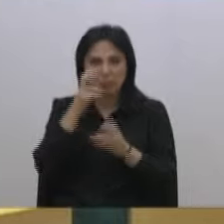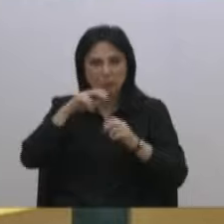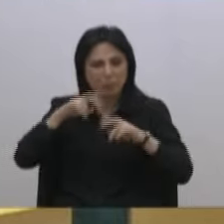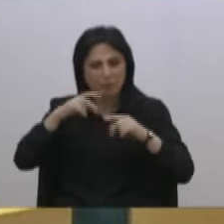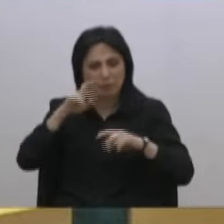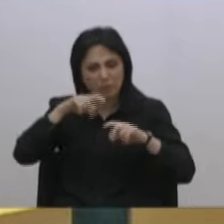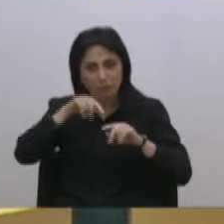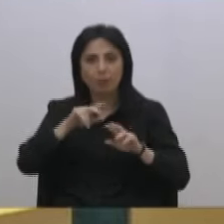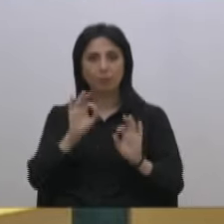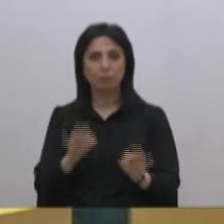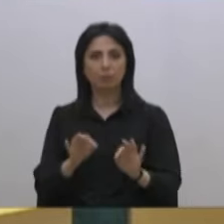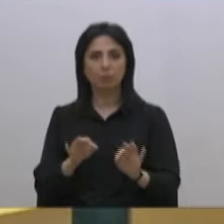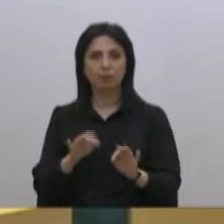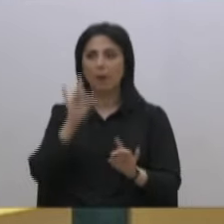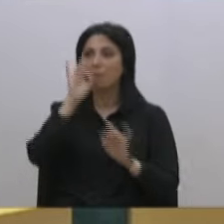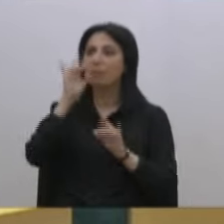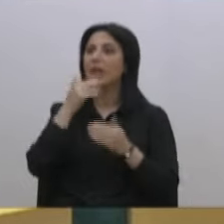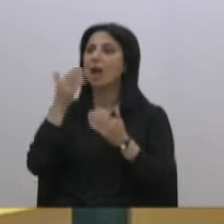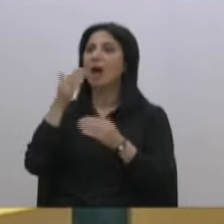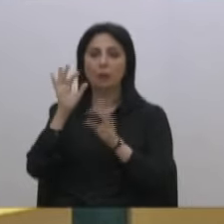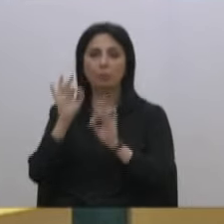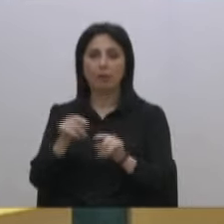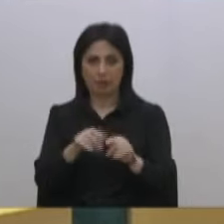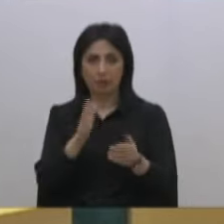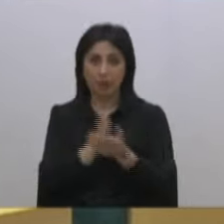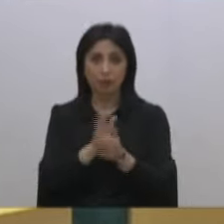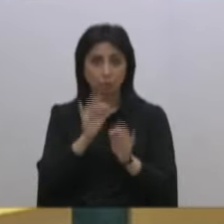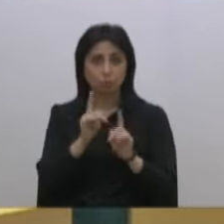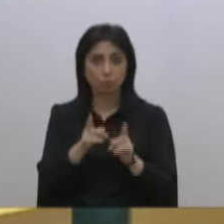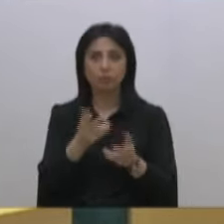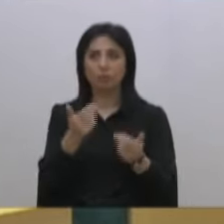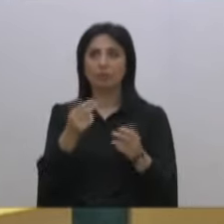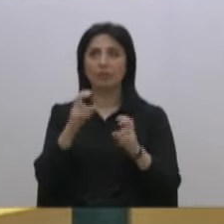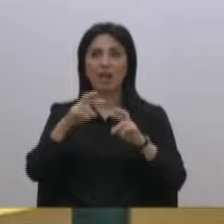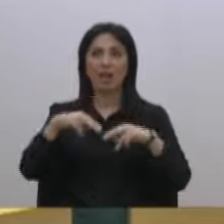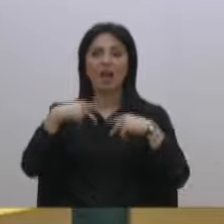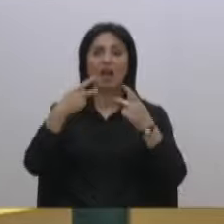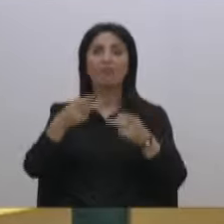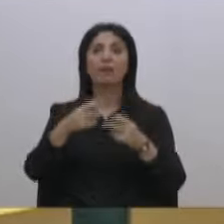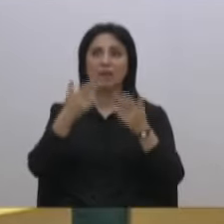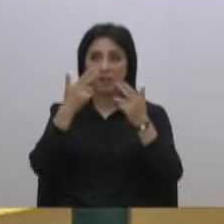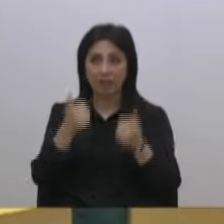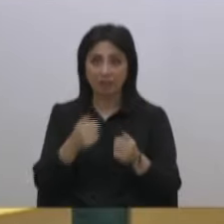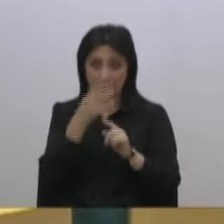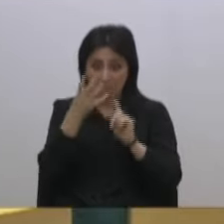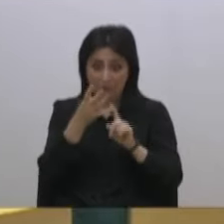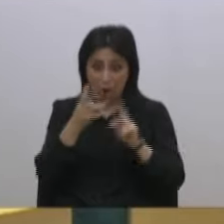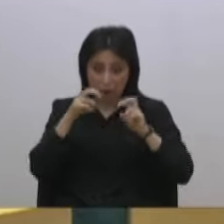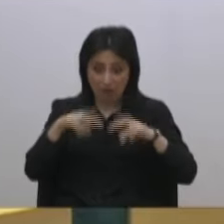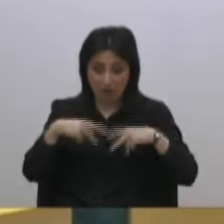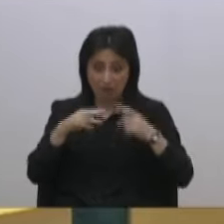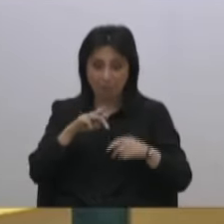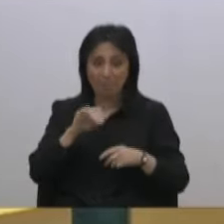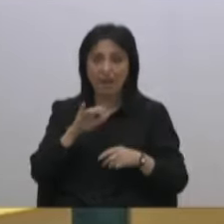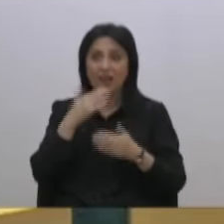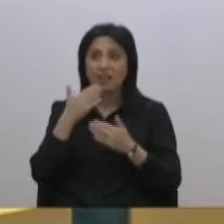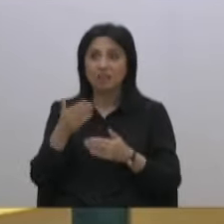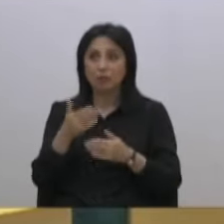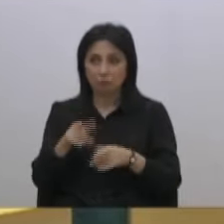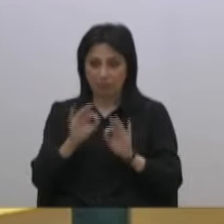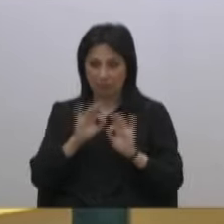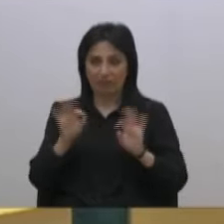გულწრფელად გეუბნებით პიარის თანამშრომლებთან, მართლა ეს ტექსტია თუ არა. მერე გადავამოწმე გივი მიკანაძესთან და მეოთხე გადამოწმების შემდეგ ავდექი და მოუხევი თქვენ